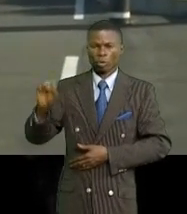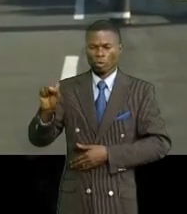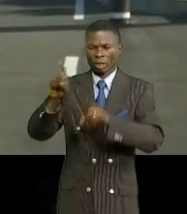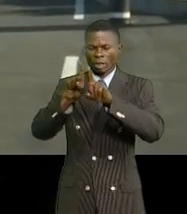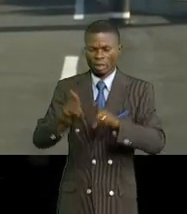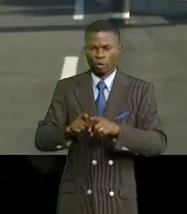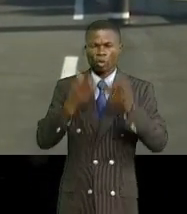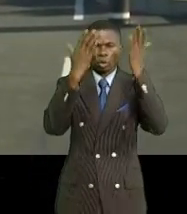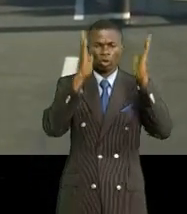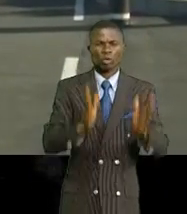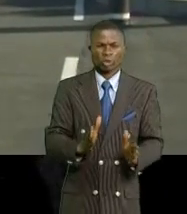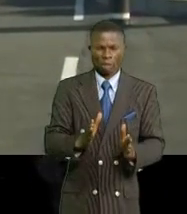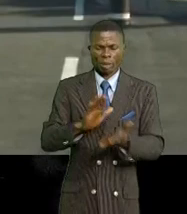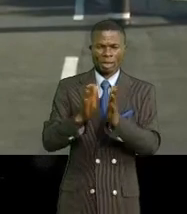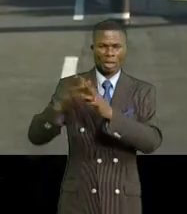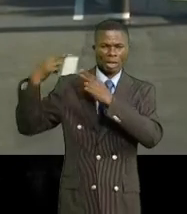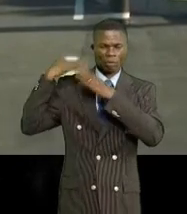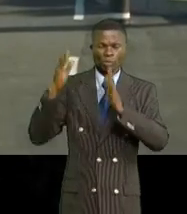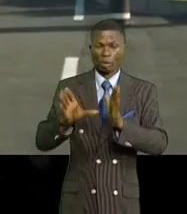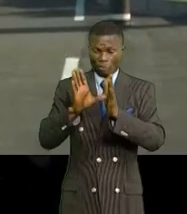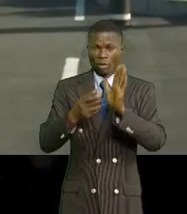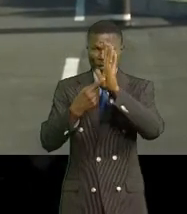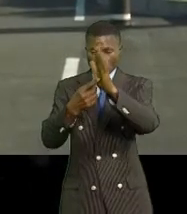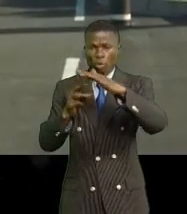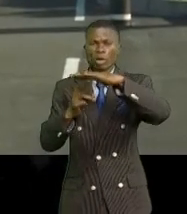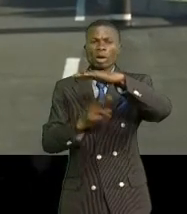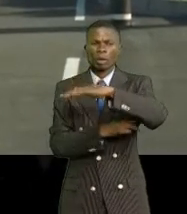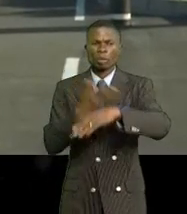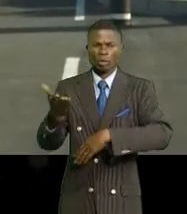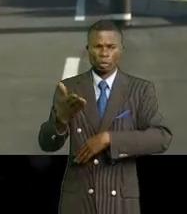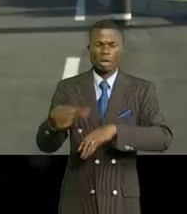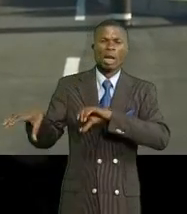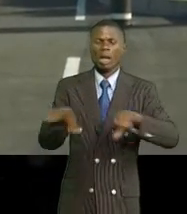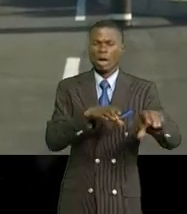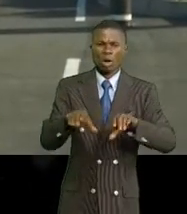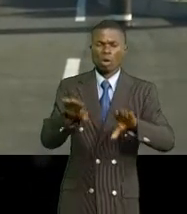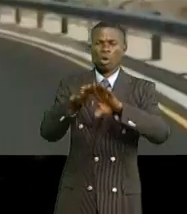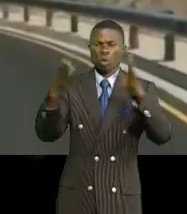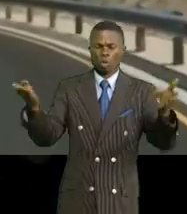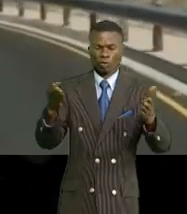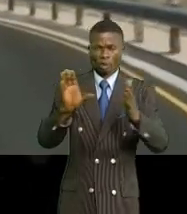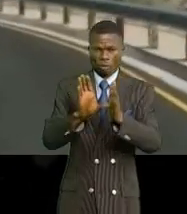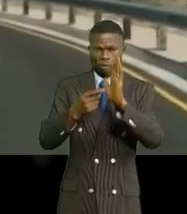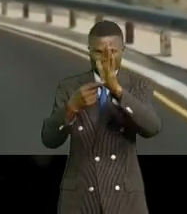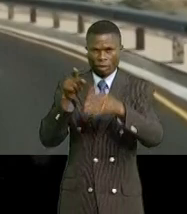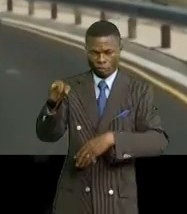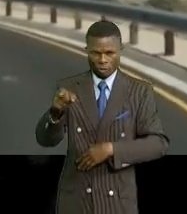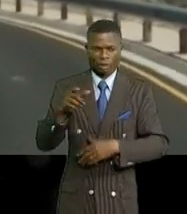Vous allez découvrir les images de la longueur de ce pont, mais également de la cérémonie dans son entièreté.